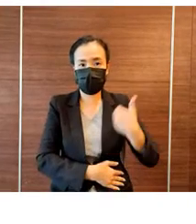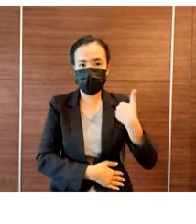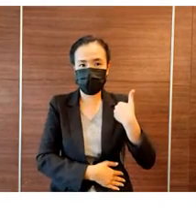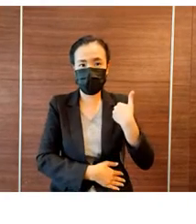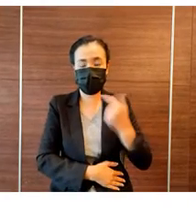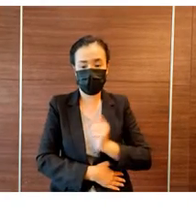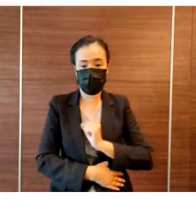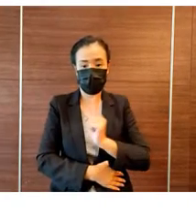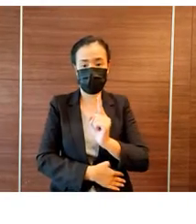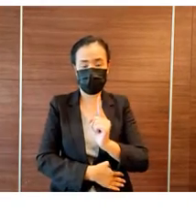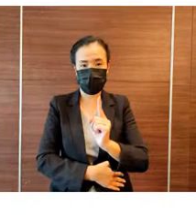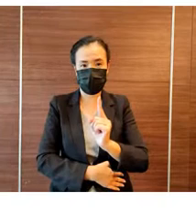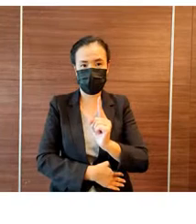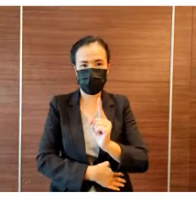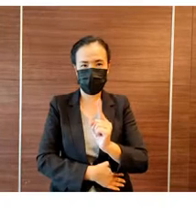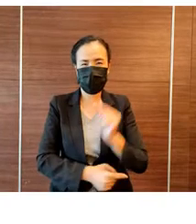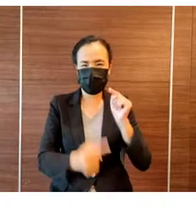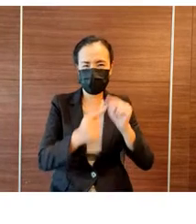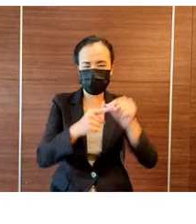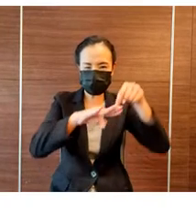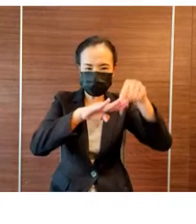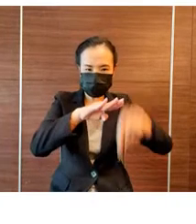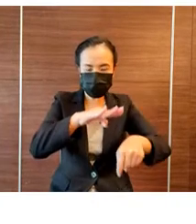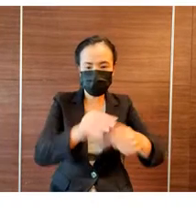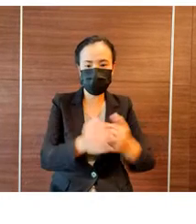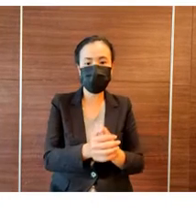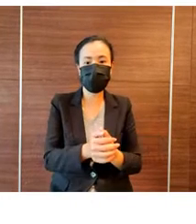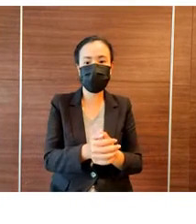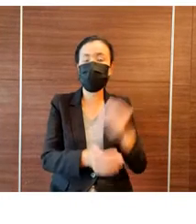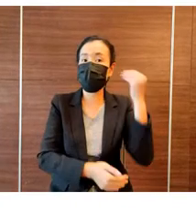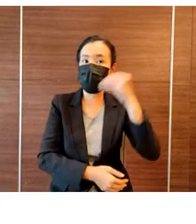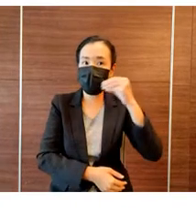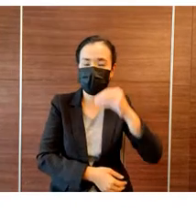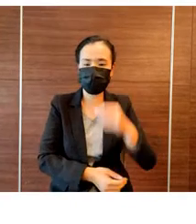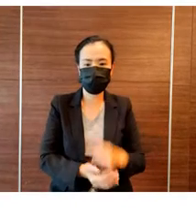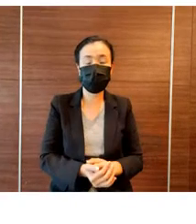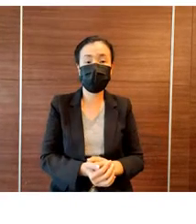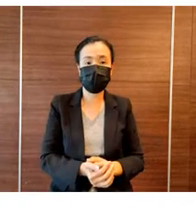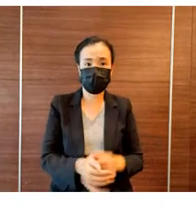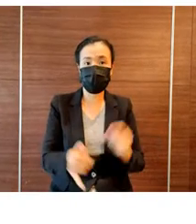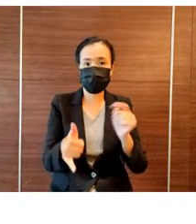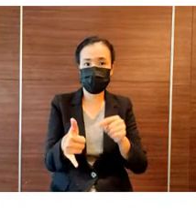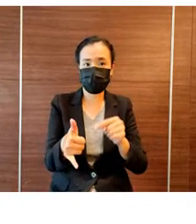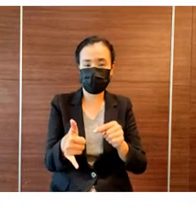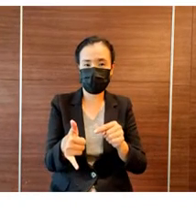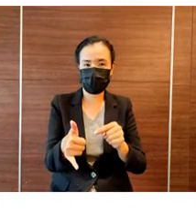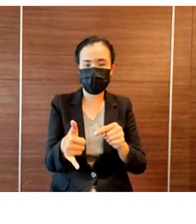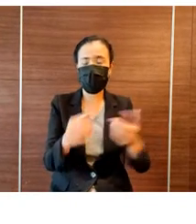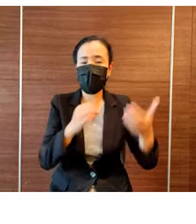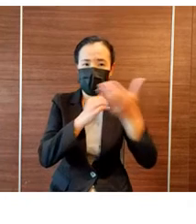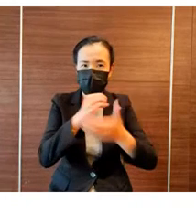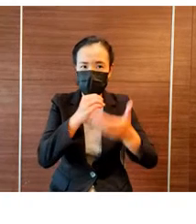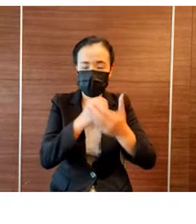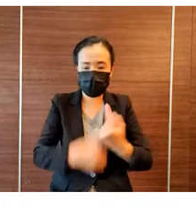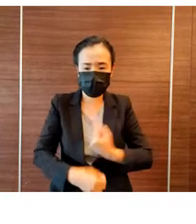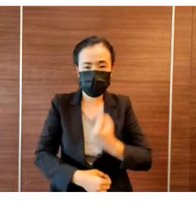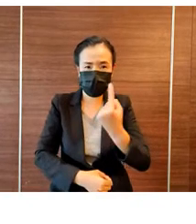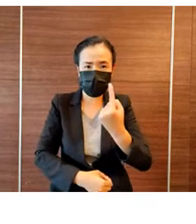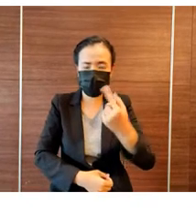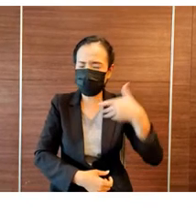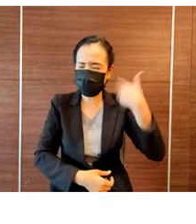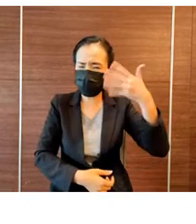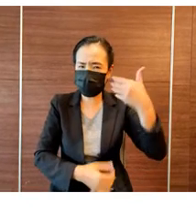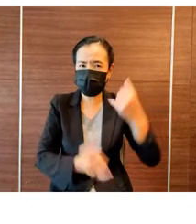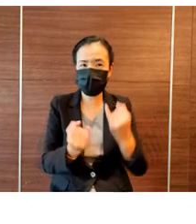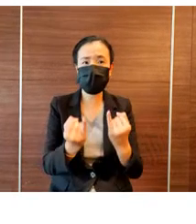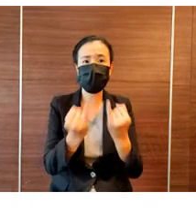ใช้คนเดียวแสดงคนไข้เริ่มถลำเข้าไปลึกละแล้วจะถามเป็นแบบนี้ตลอดแล้วเคสนี้เนี่ยก็ใช้จนเริ่มใช้คนเดียวถลำลึกไปเรื่อยๆแล้วไปห